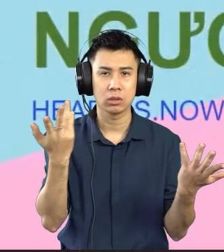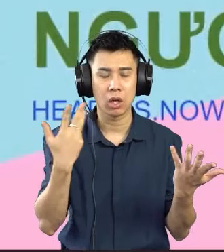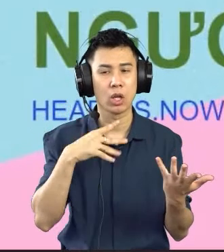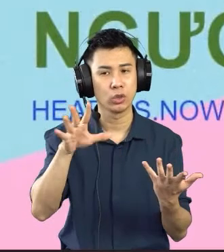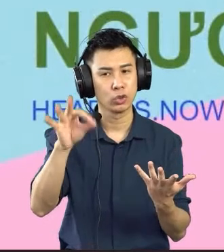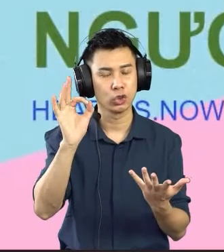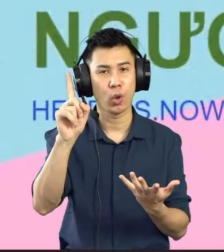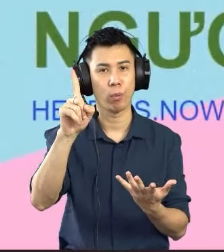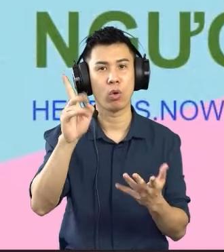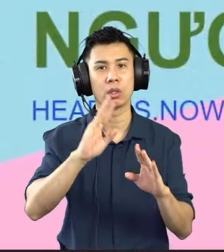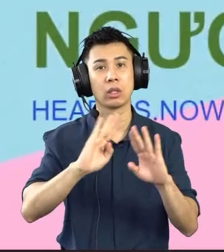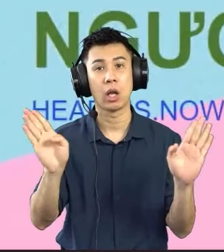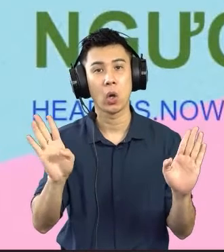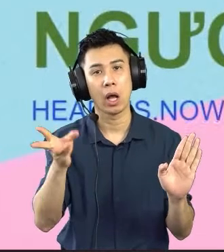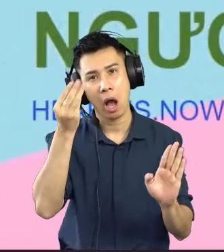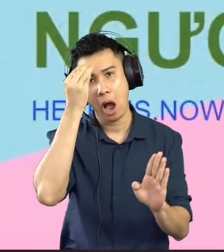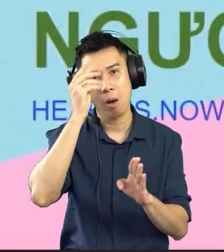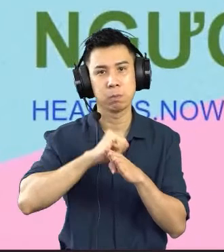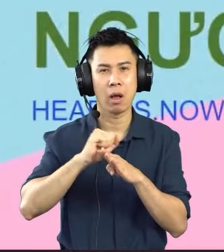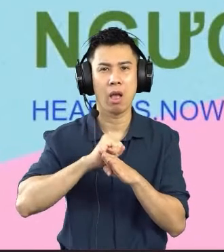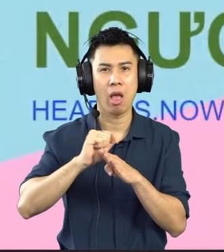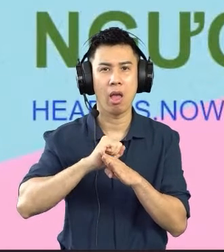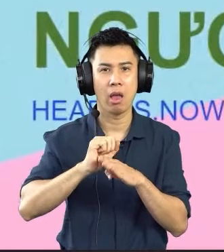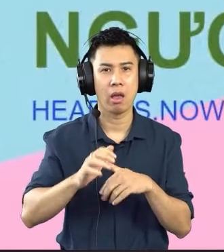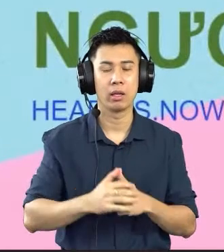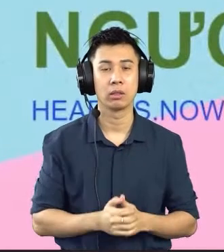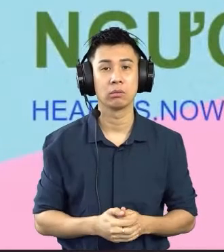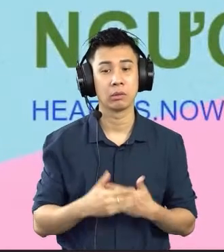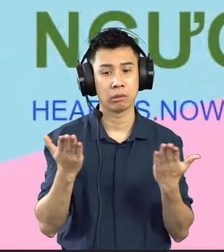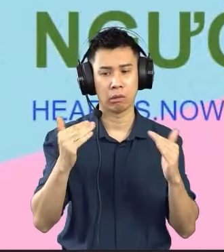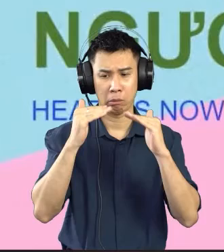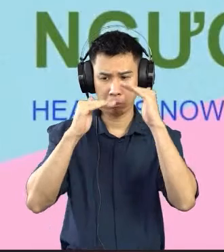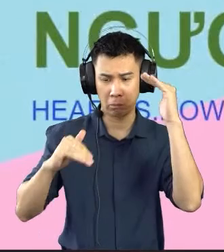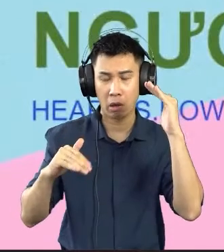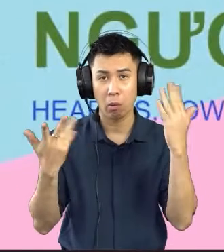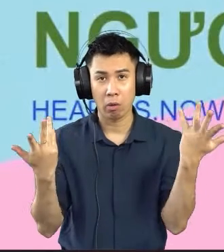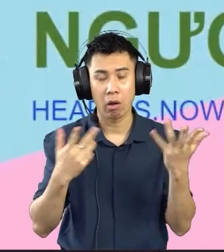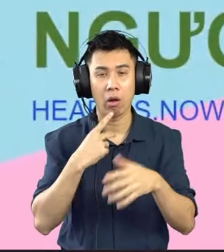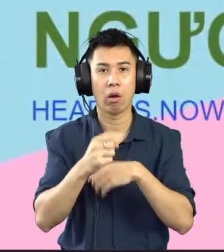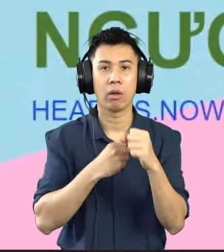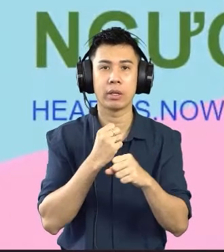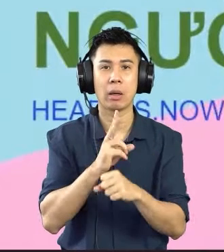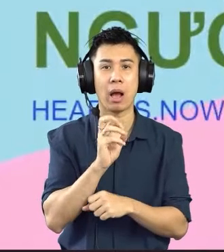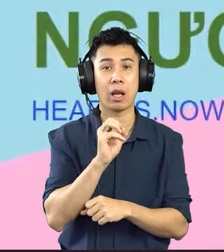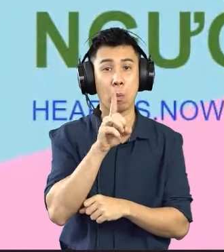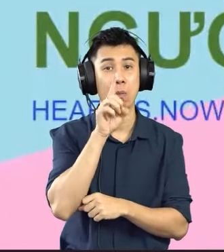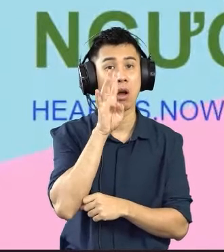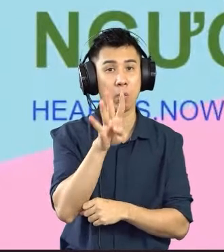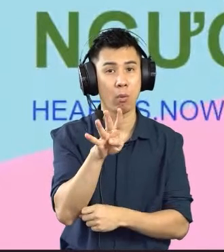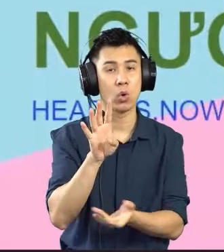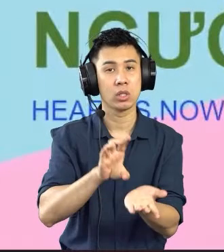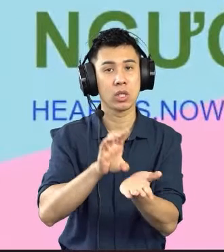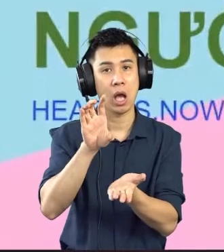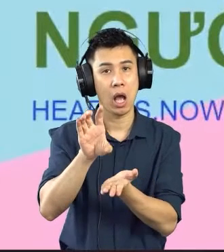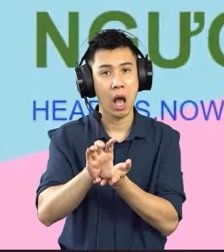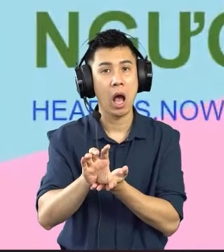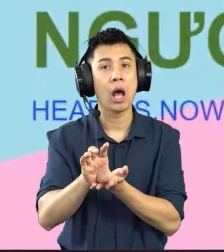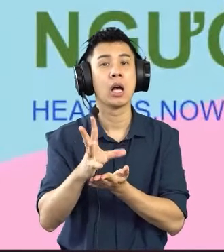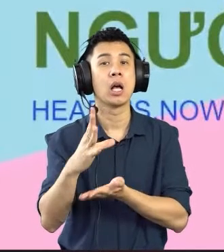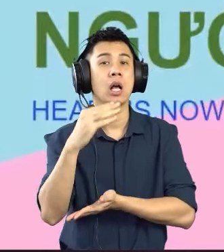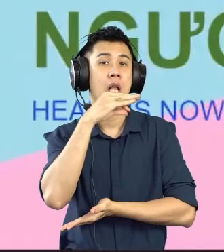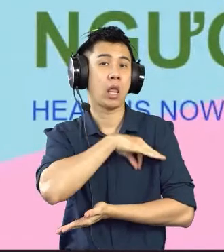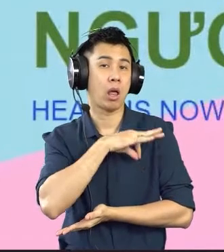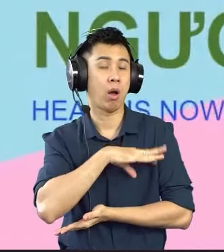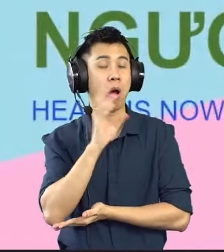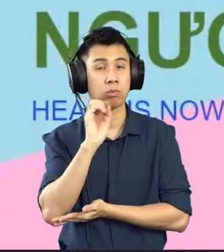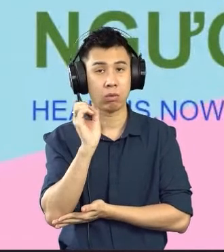nhất, đó là đi học nghề. Vậy thì thấy được sự bất công này thì vào năm 2014, Hear Us Now, một dự án phi lợi nhuận thuộc chương trình CSR